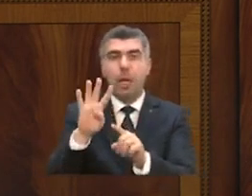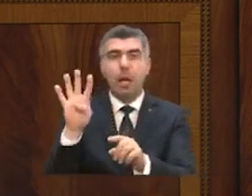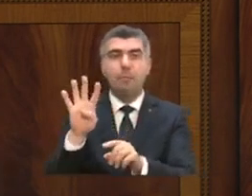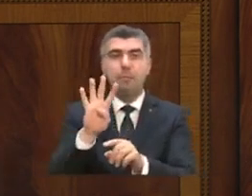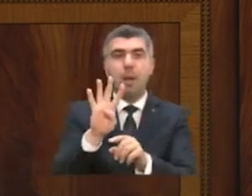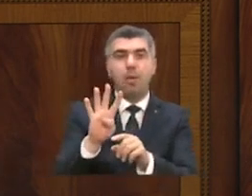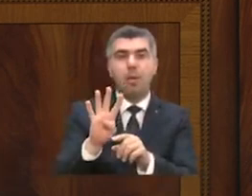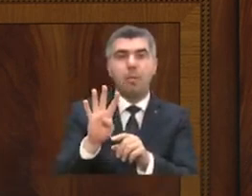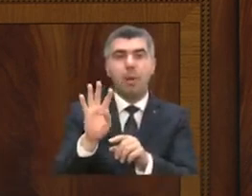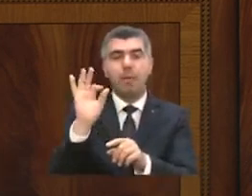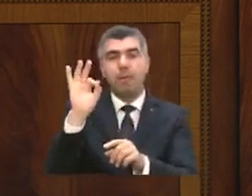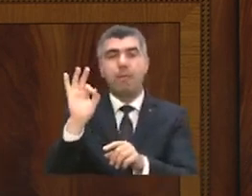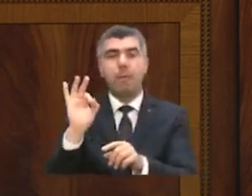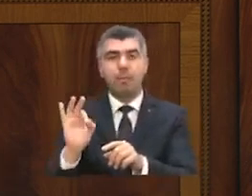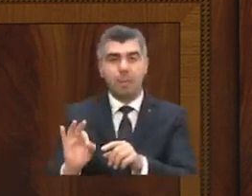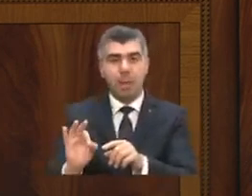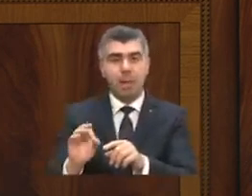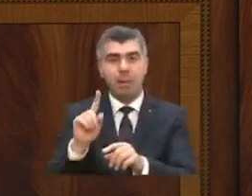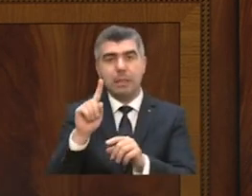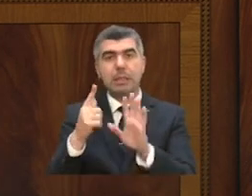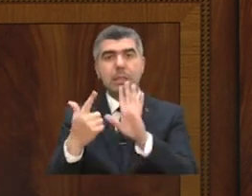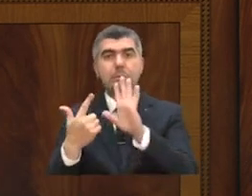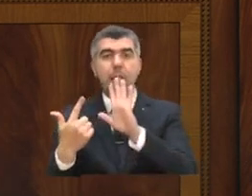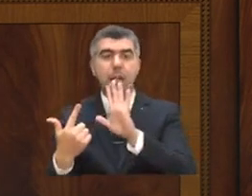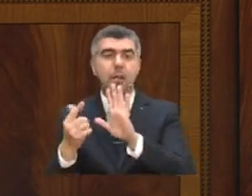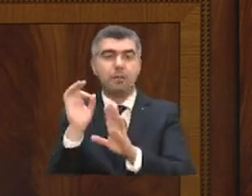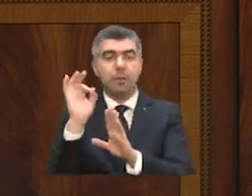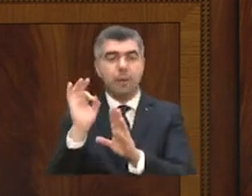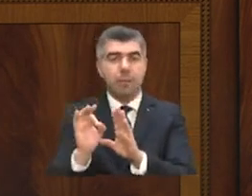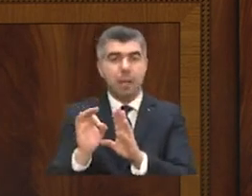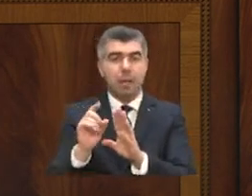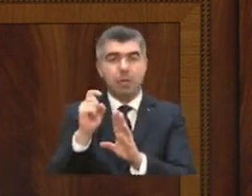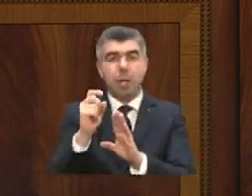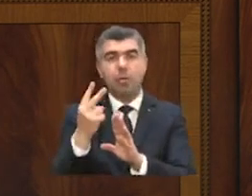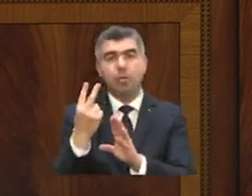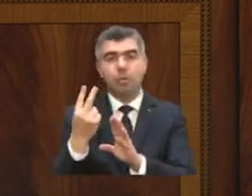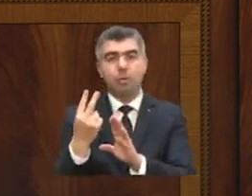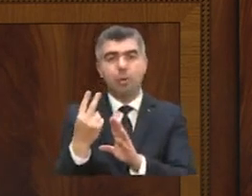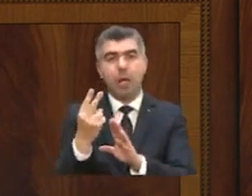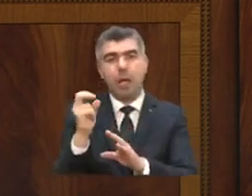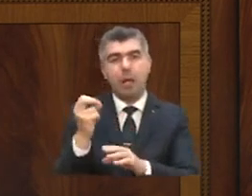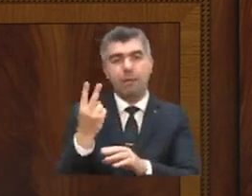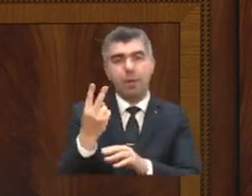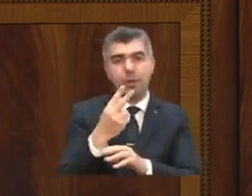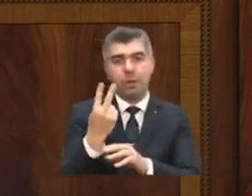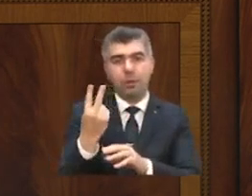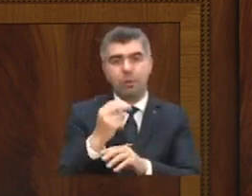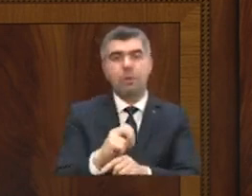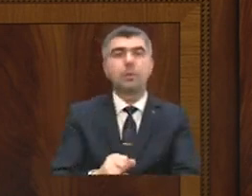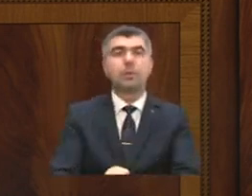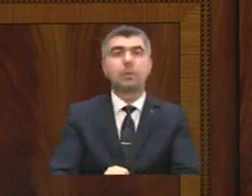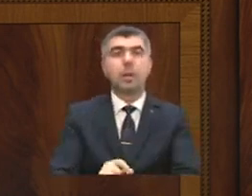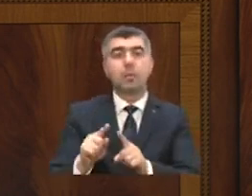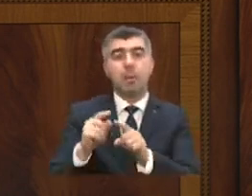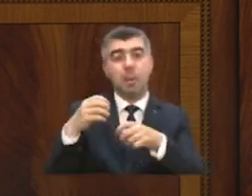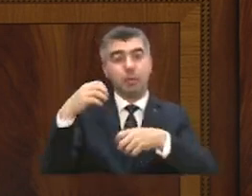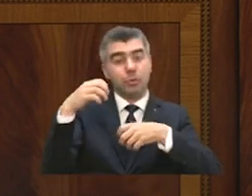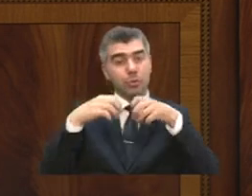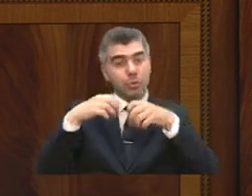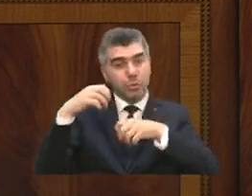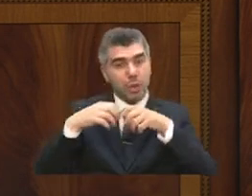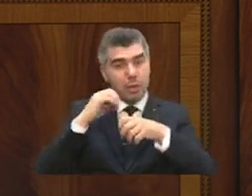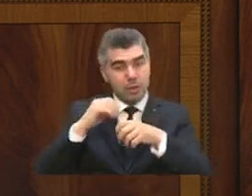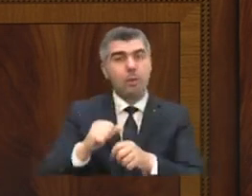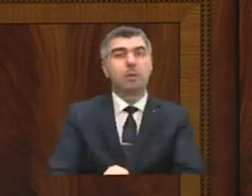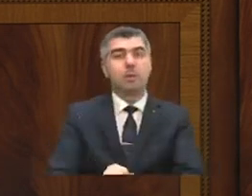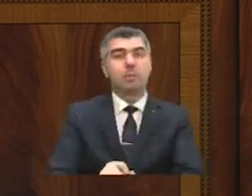حيث الحجم 17% خلال شهر فبراير 2022. ومن شأن التساقطات المطرية